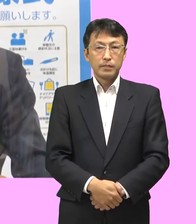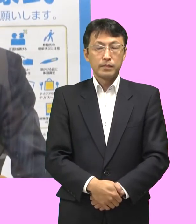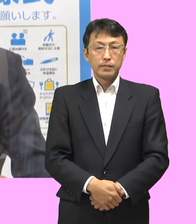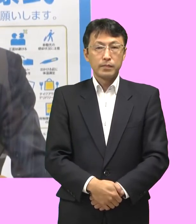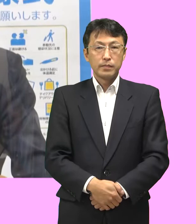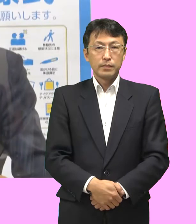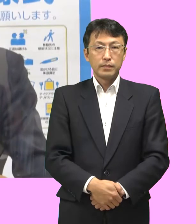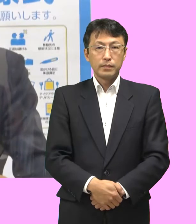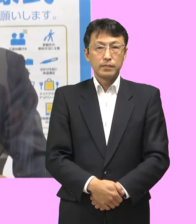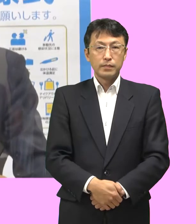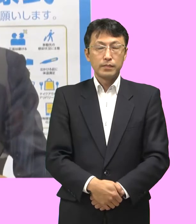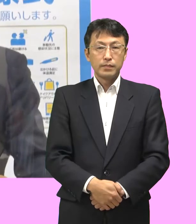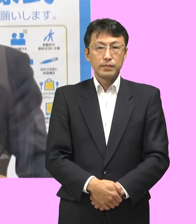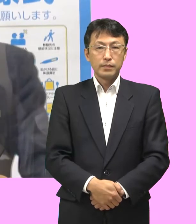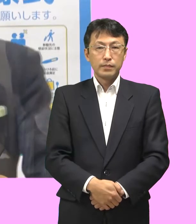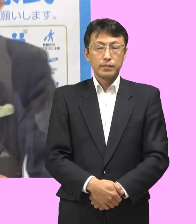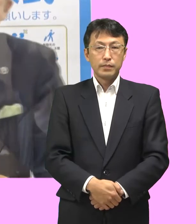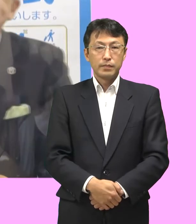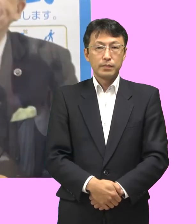挙手します。鹿島テレビさん、お願いします。